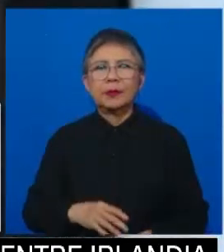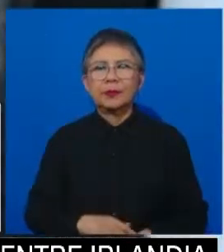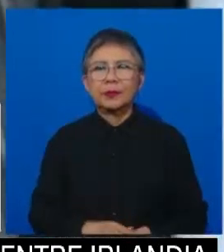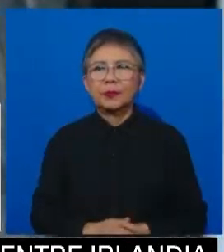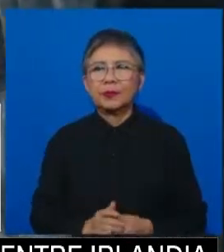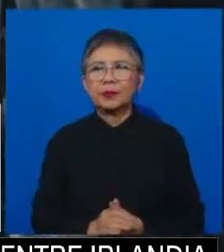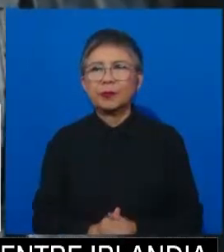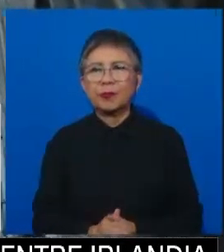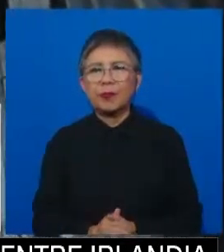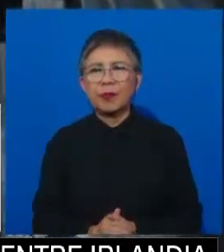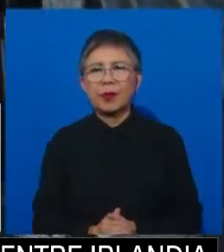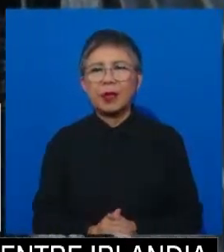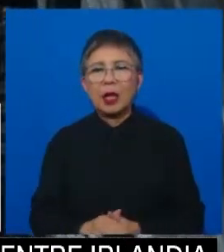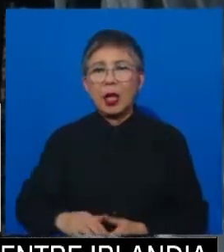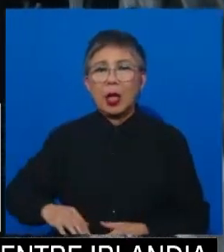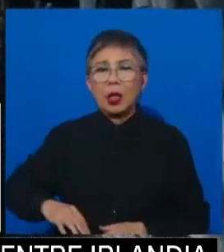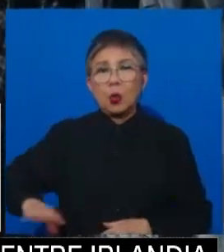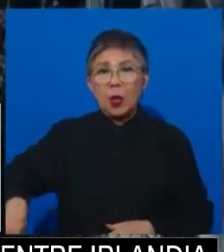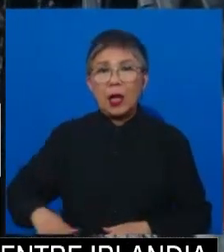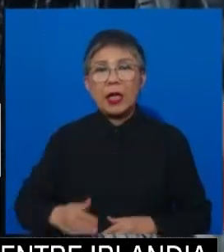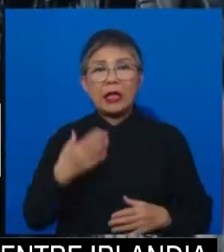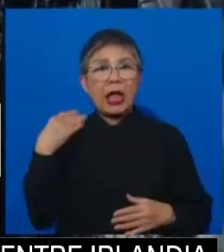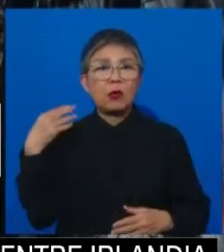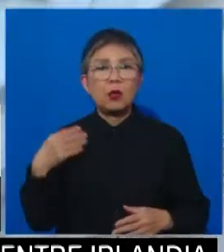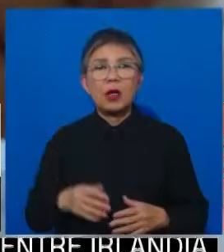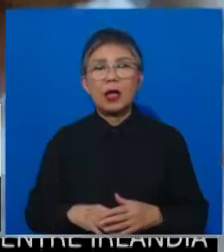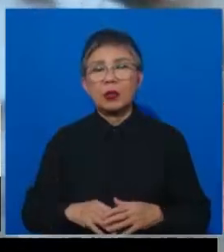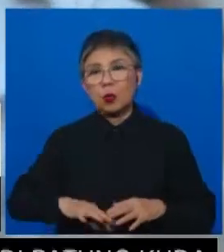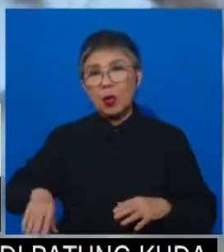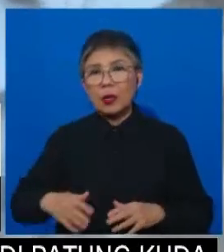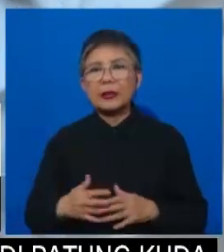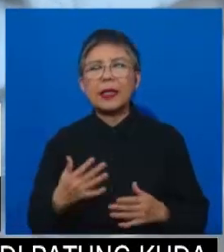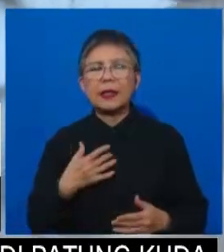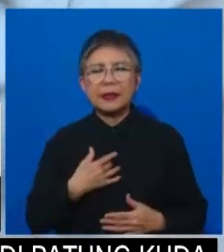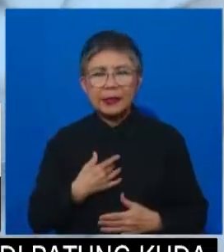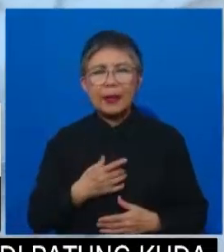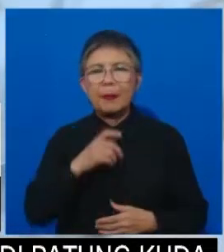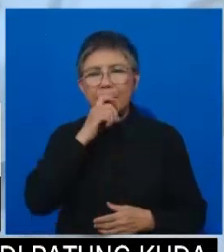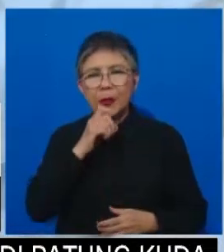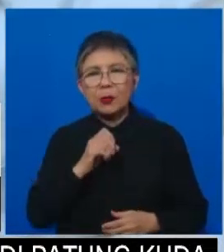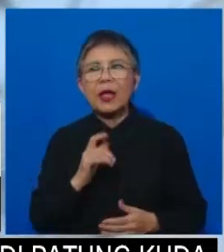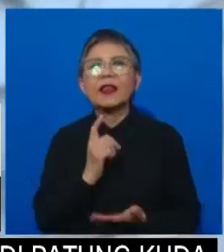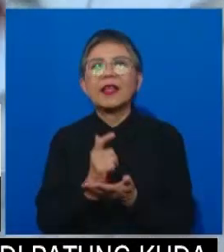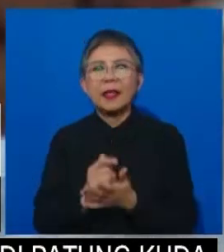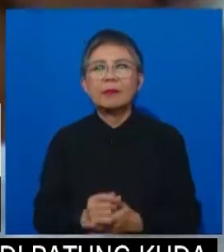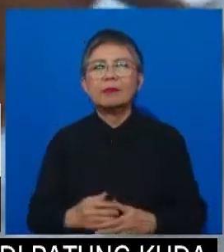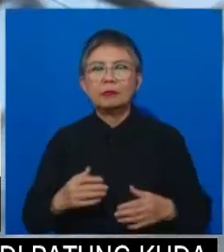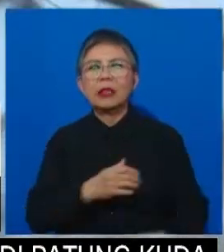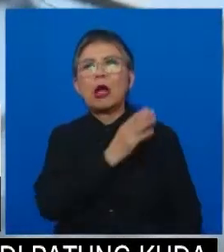Bagi Ihsan, keluarga dan tanggungan di rumahlah yang menjadi penyemangat untuk tetap berjualan minuman sekoteng di